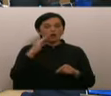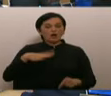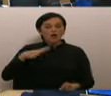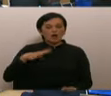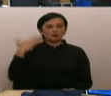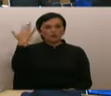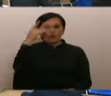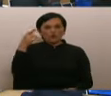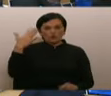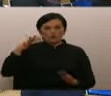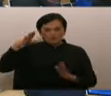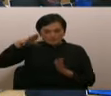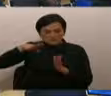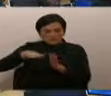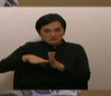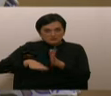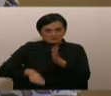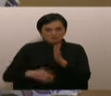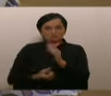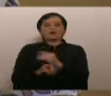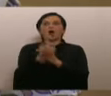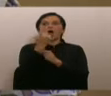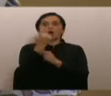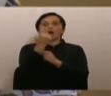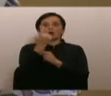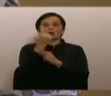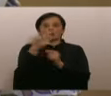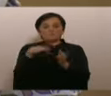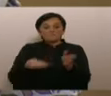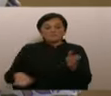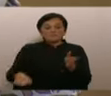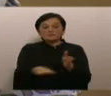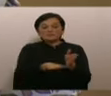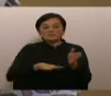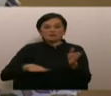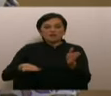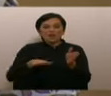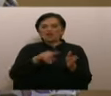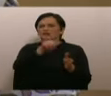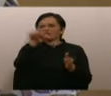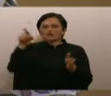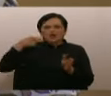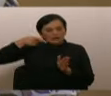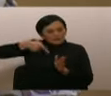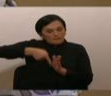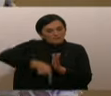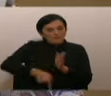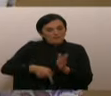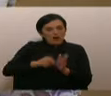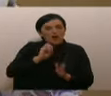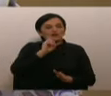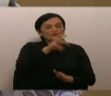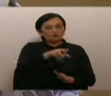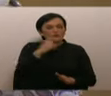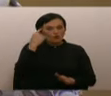აუცნებამ სკერს მიაღწია, აღმოჩნდება რომ სკერი თქვენთვის არის ბევრად უფრო ღრმად ვიდრე ვინმე მგონია ამ